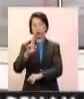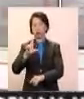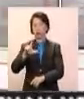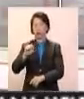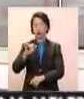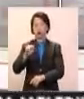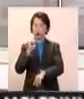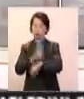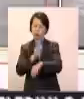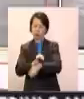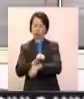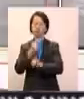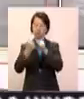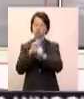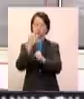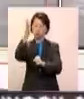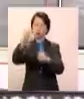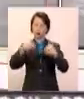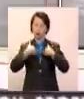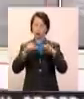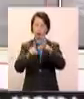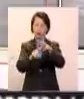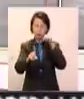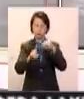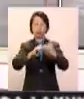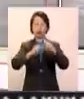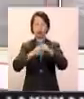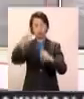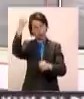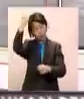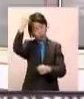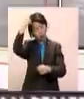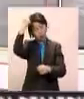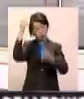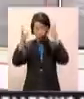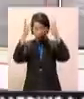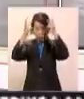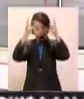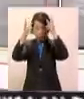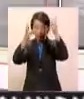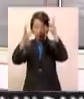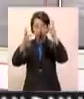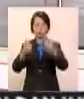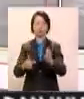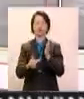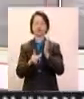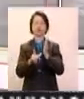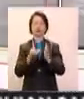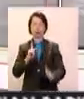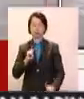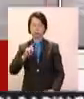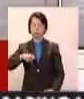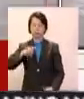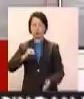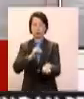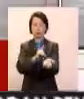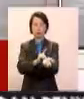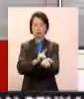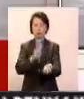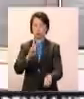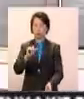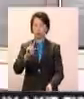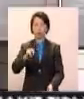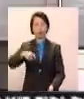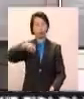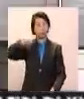dapat dilahirkan tahun hadapan bagi membendung masalah mental yang semakin membimbangkan. Menurut Timbalan Perdana Menteri Datuk Seri Dr. Wan Azizah